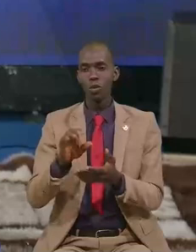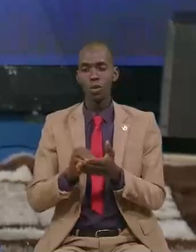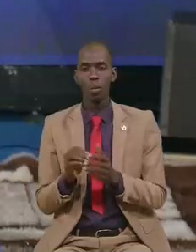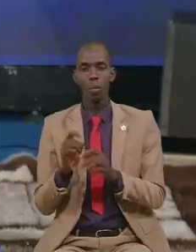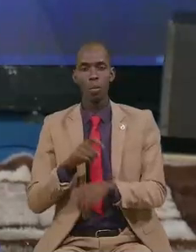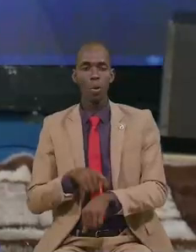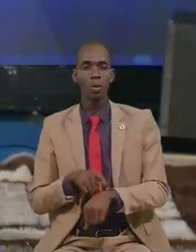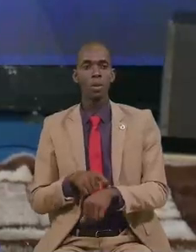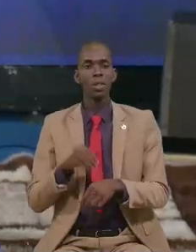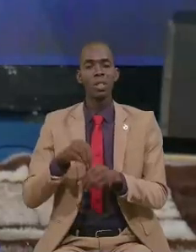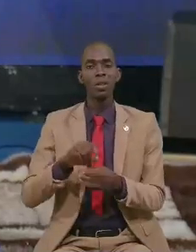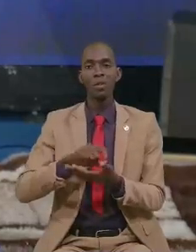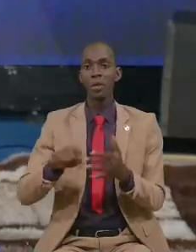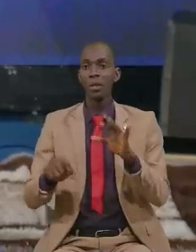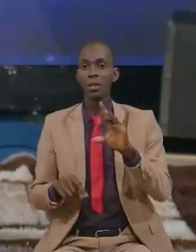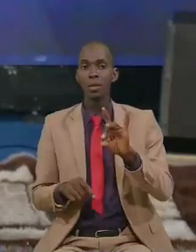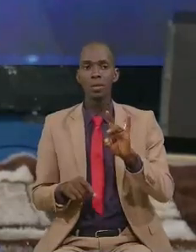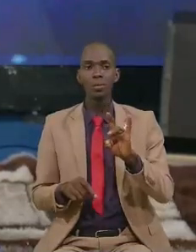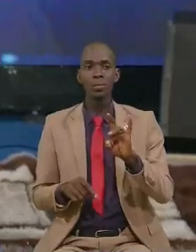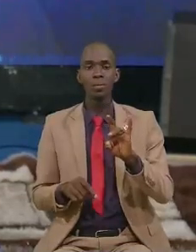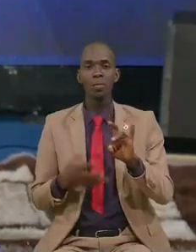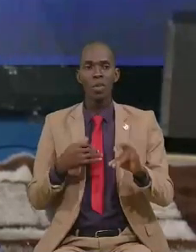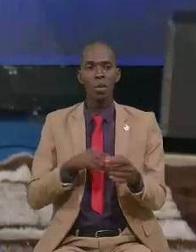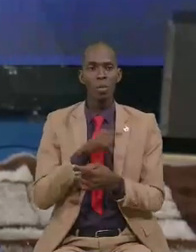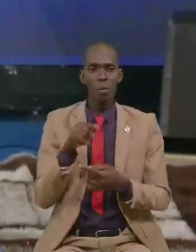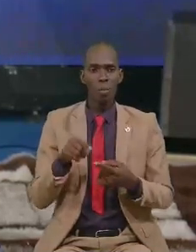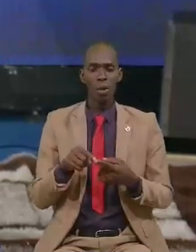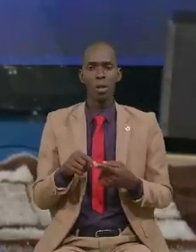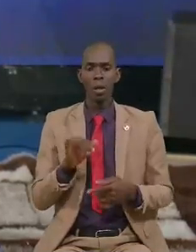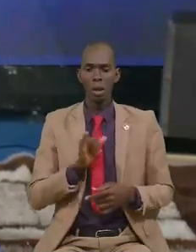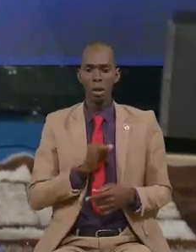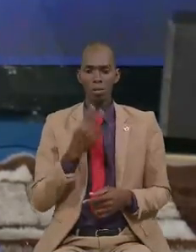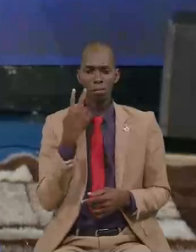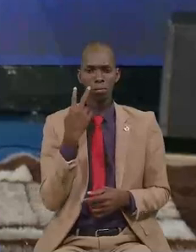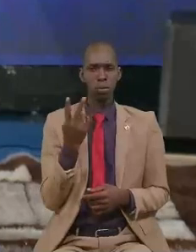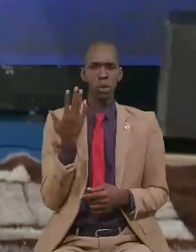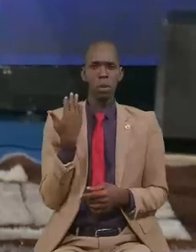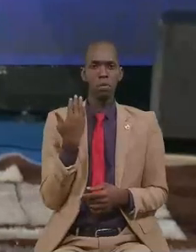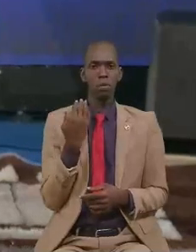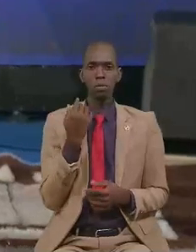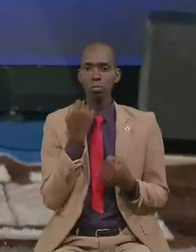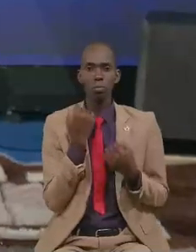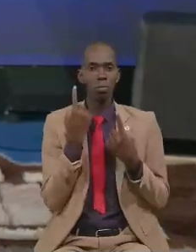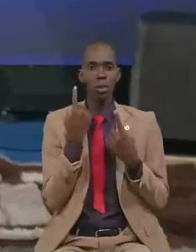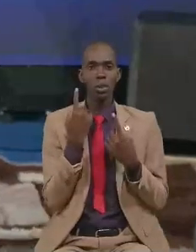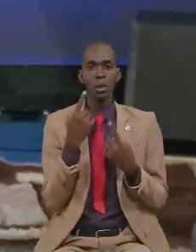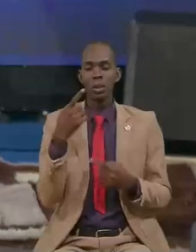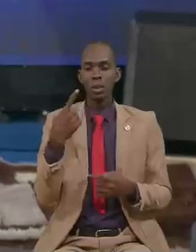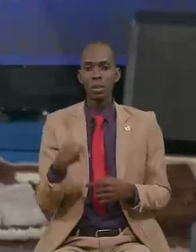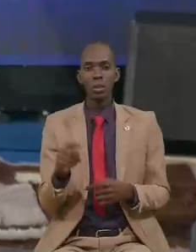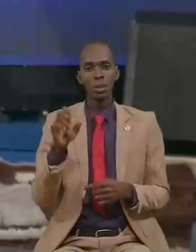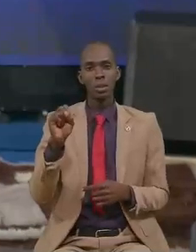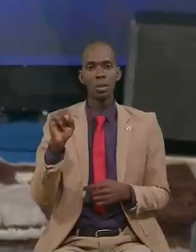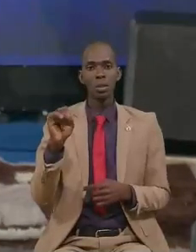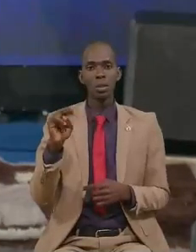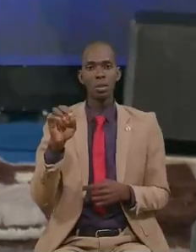Verset 8. Je regardai, et voici, il leur vint des nerfs. La chair